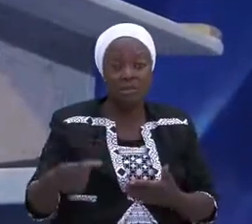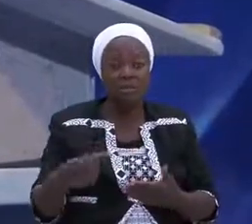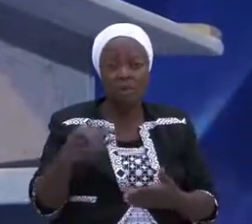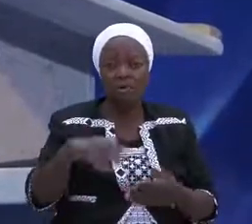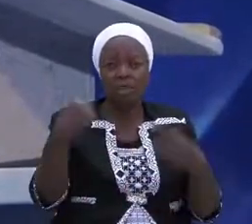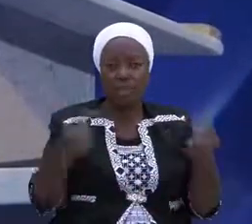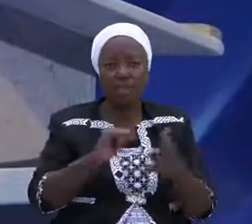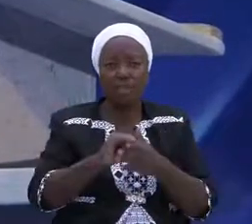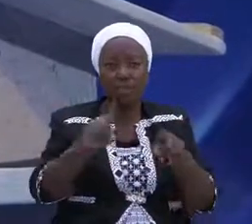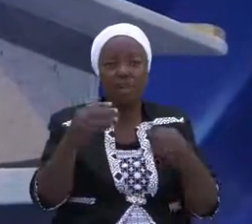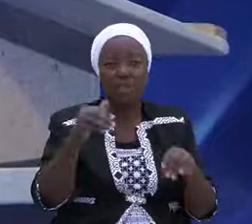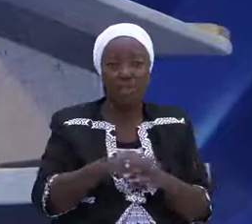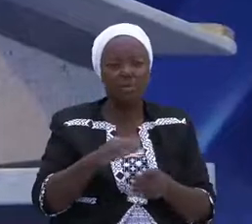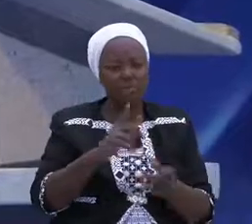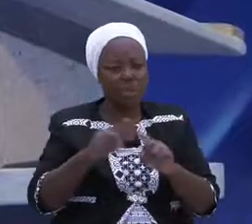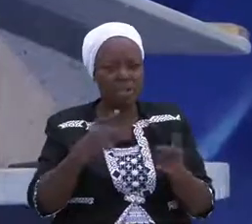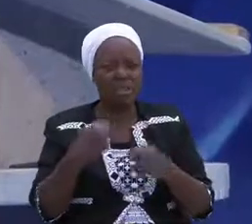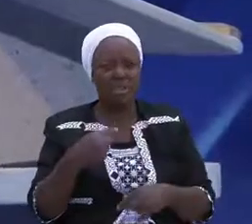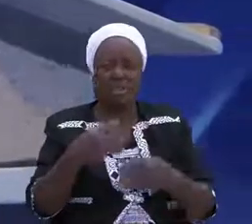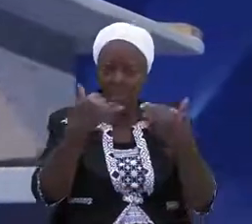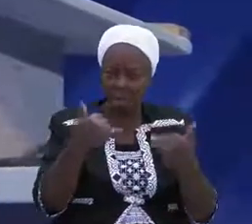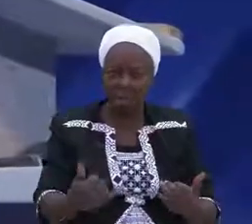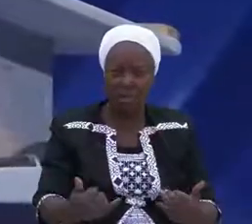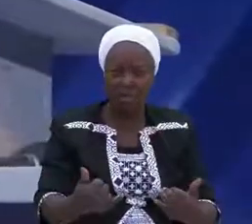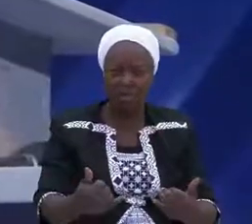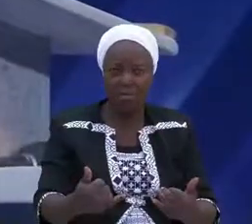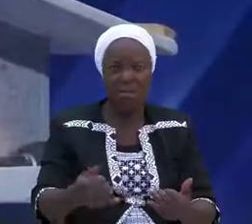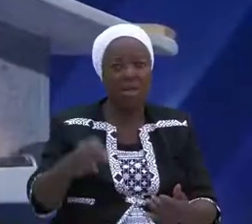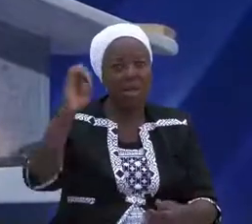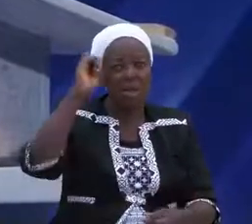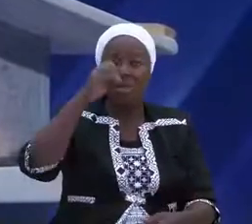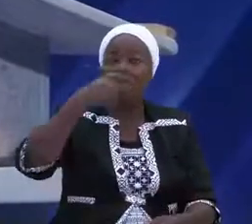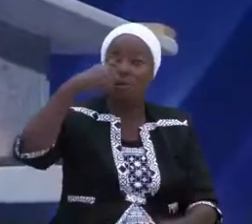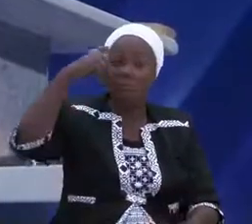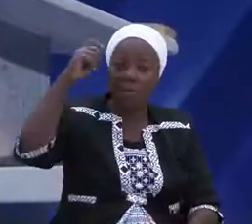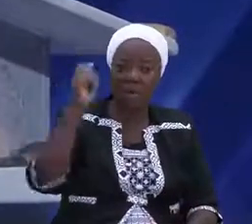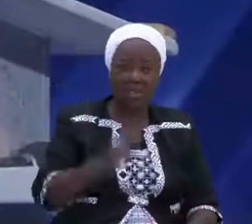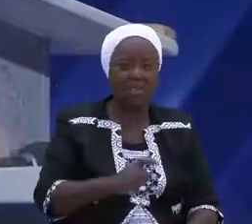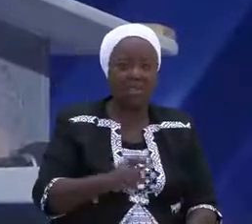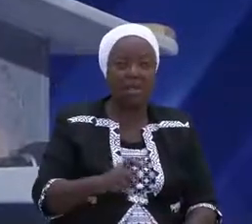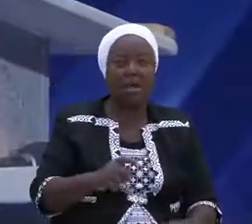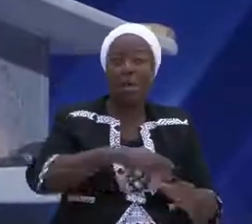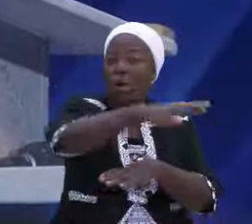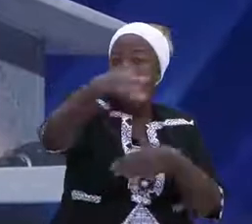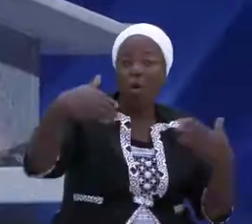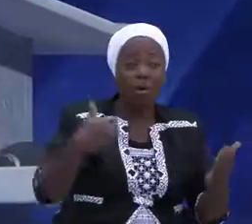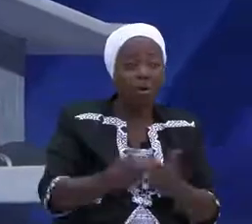que tu commettais, il dit, maintenant, il annonce tous les hommes, en